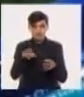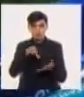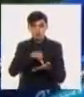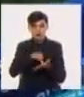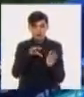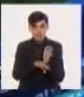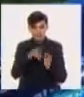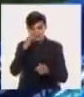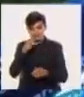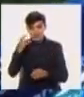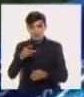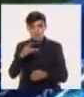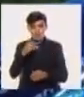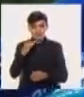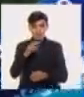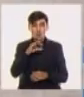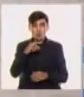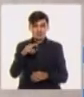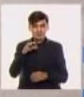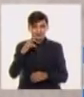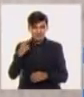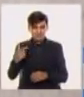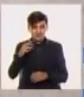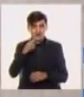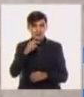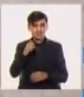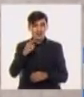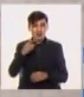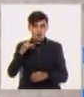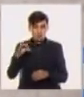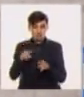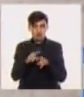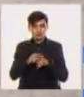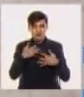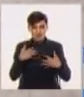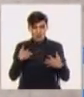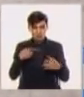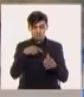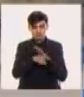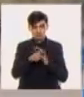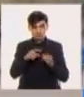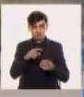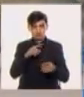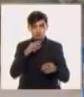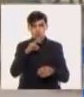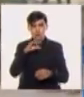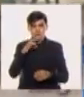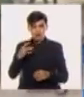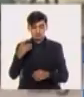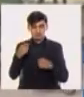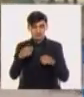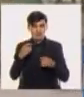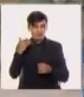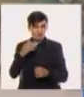хозяйства Республики Казахстан, холдинга «Казагра». На возмущение фермеров о том, что скот оказался не племенным, а товарным, в Министерстве